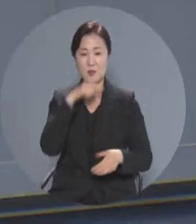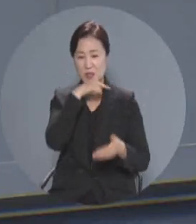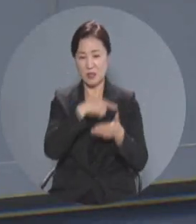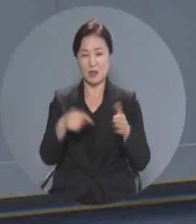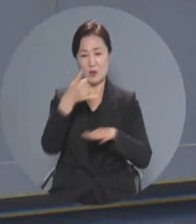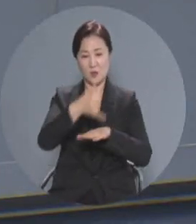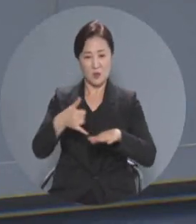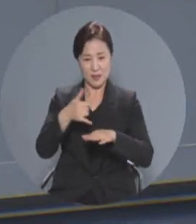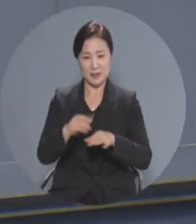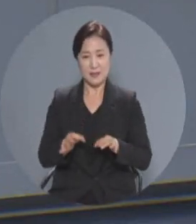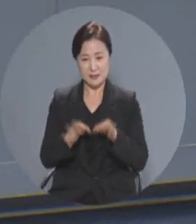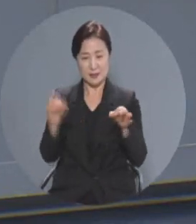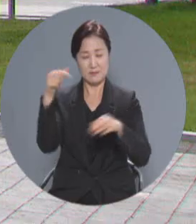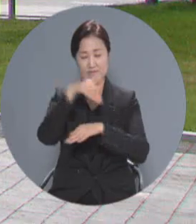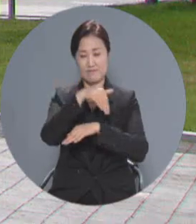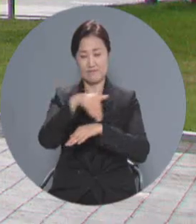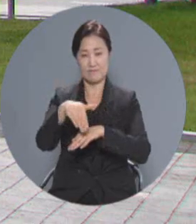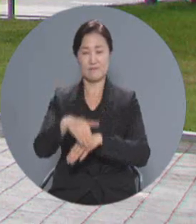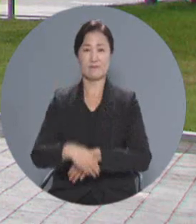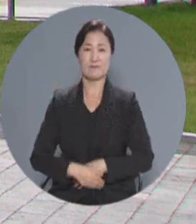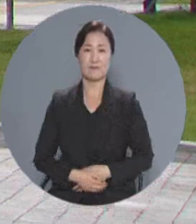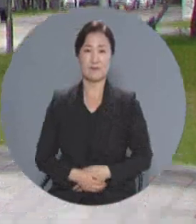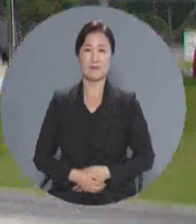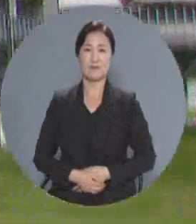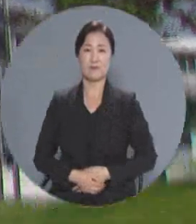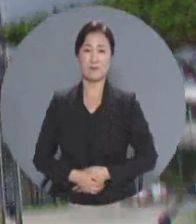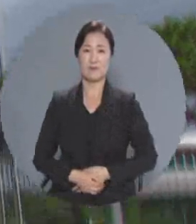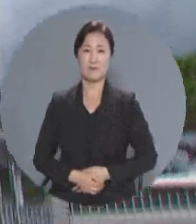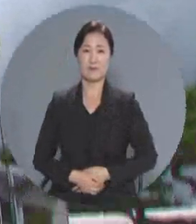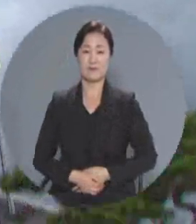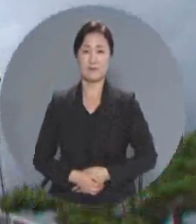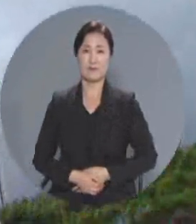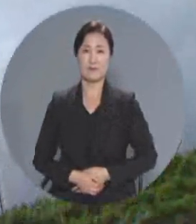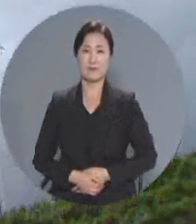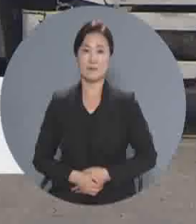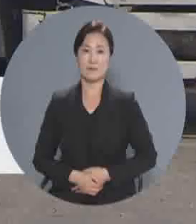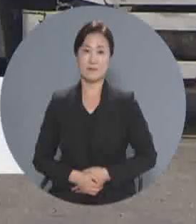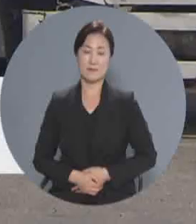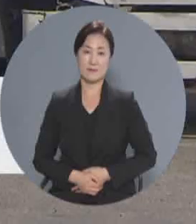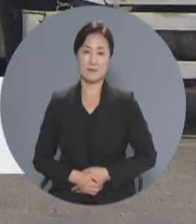농업인들에게 지급할 계획이라고 덧붙였습니다.